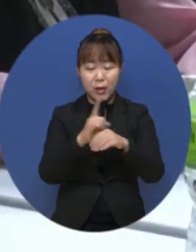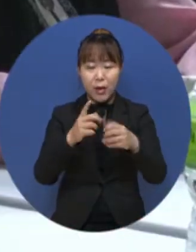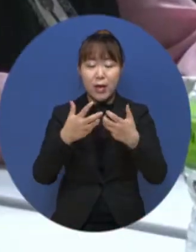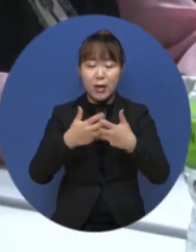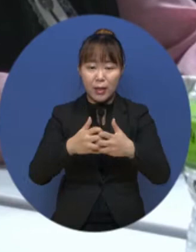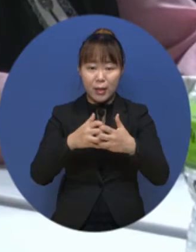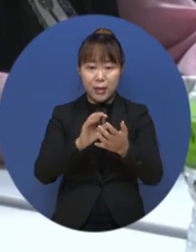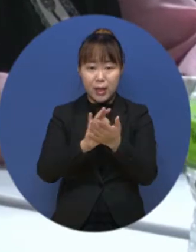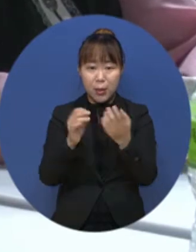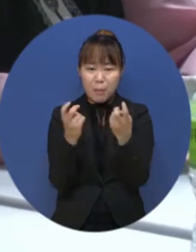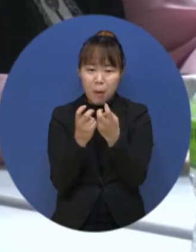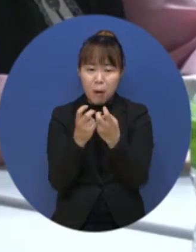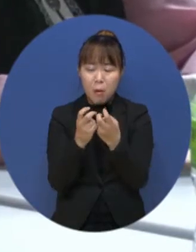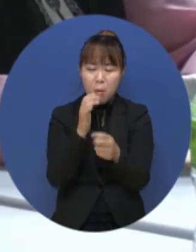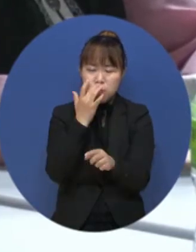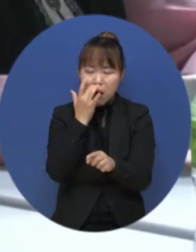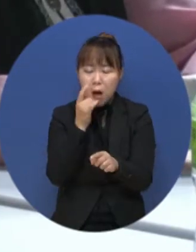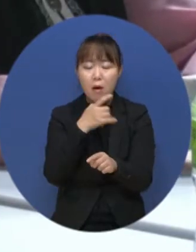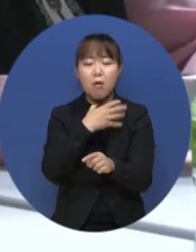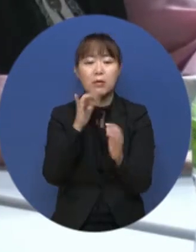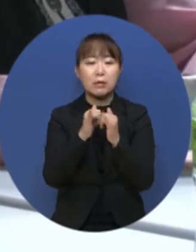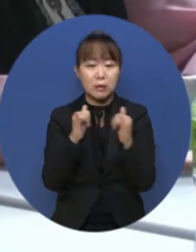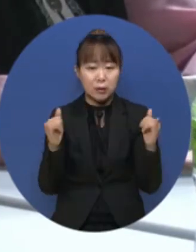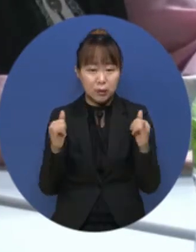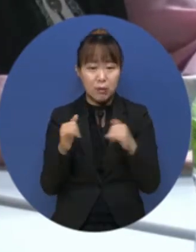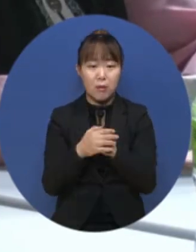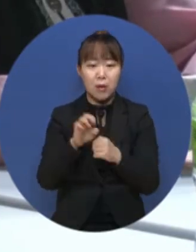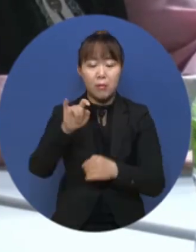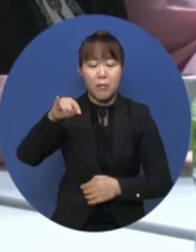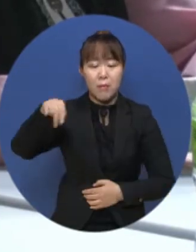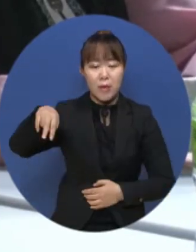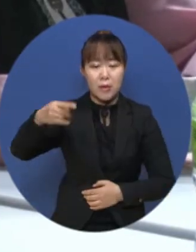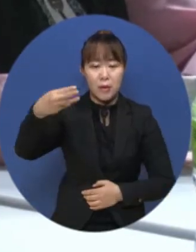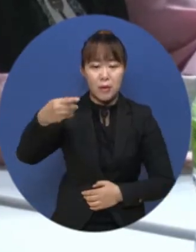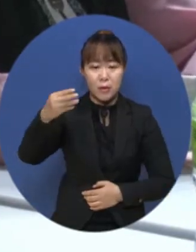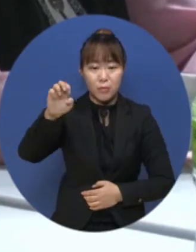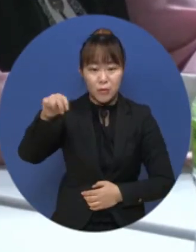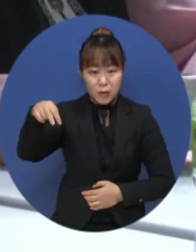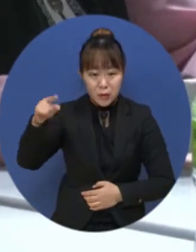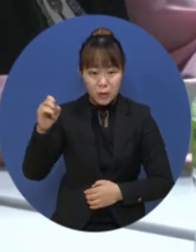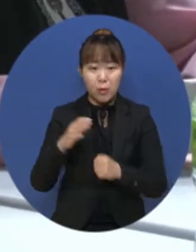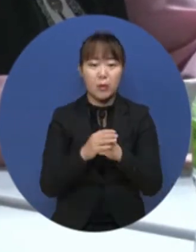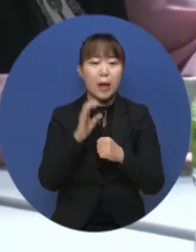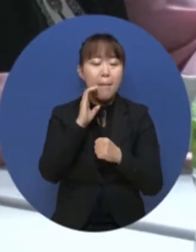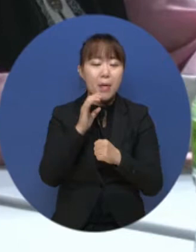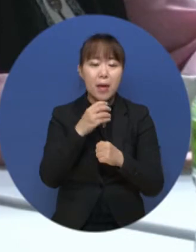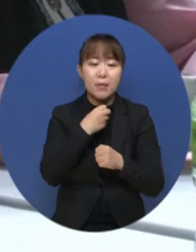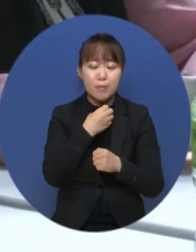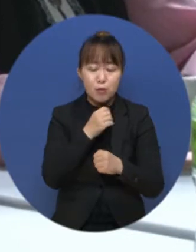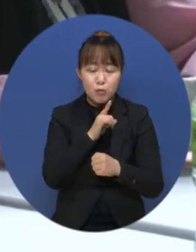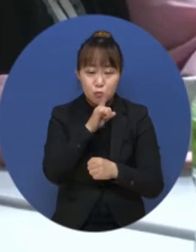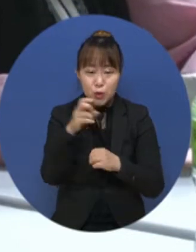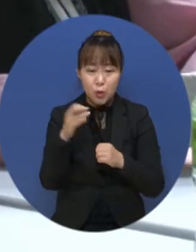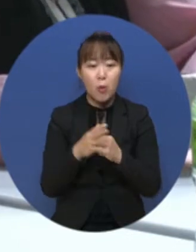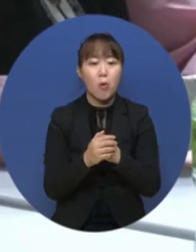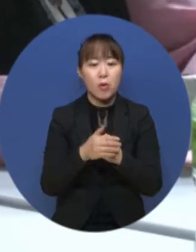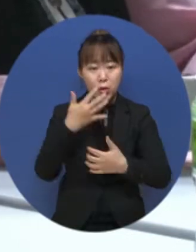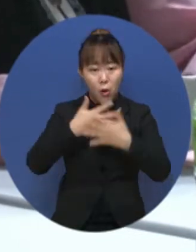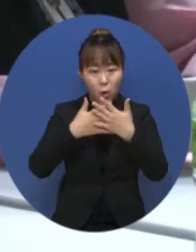기기 사용법이 생소한 어르신들이 패스트푸드 카페 음료 주문, 영화 티켓